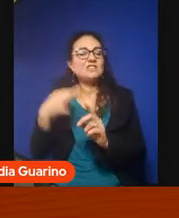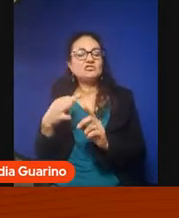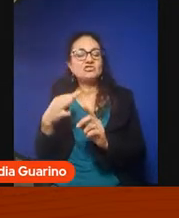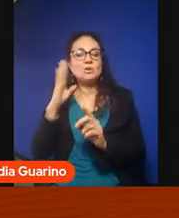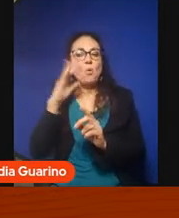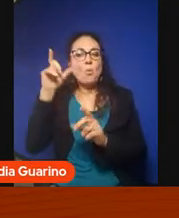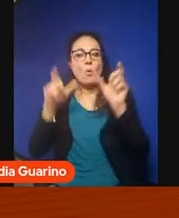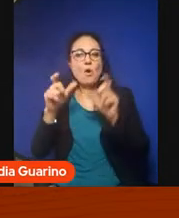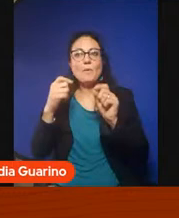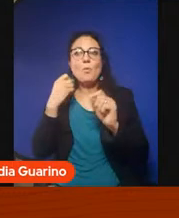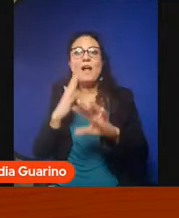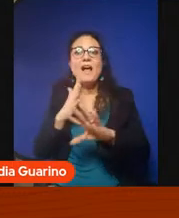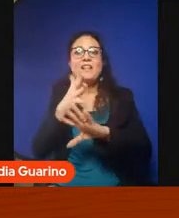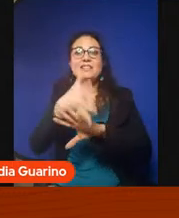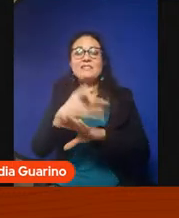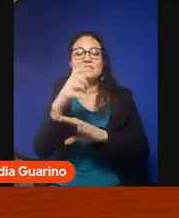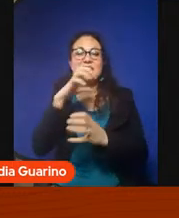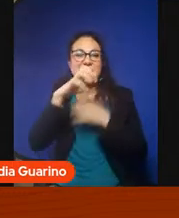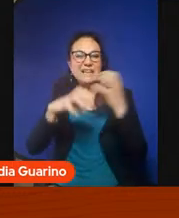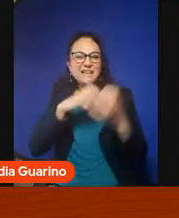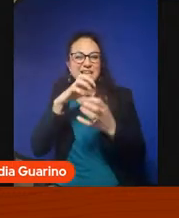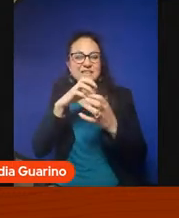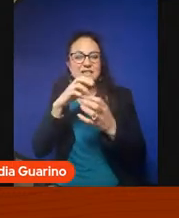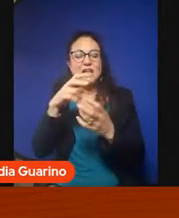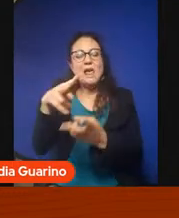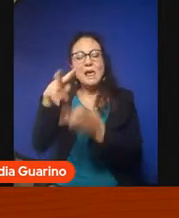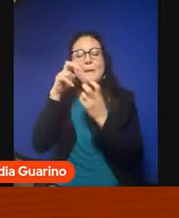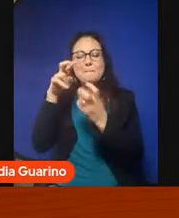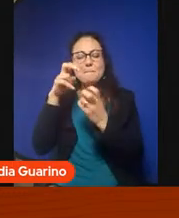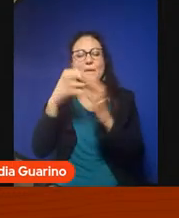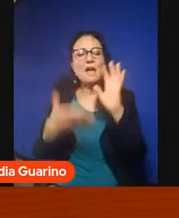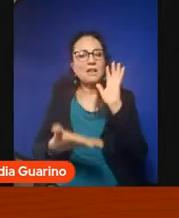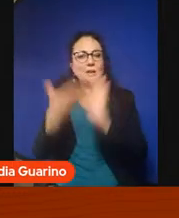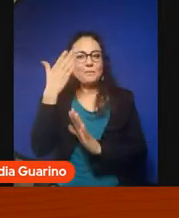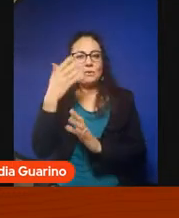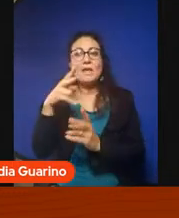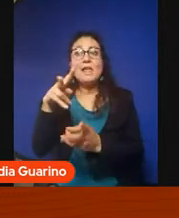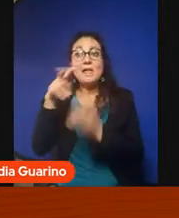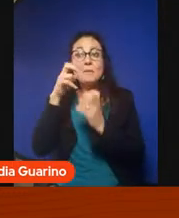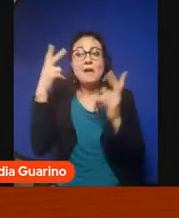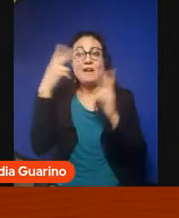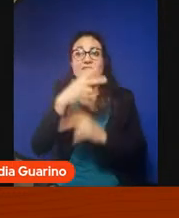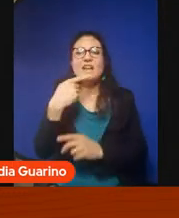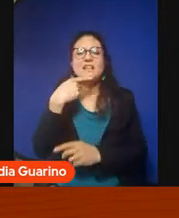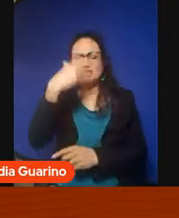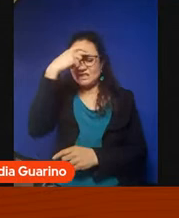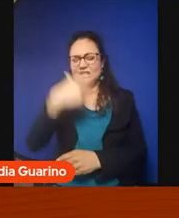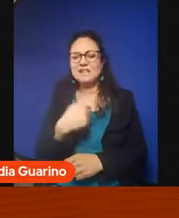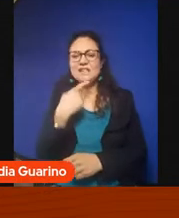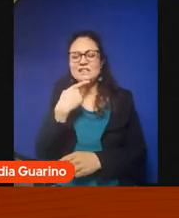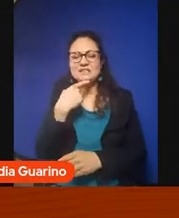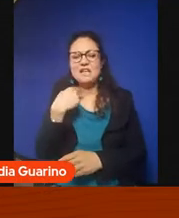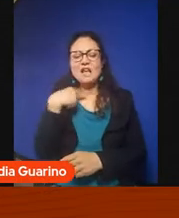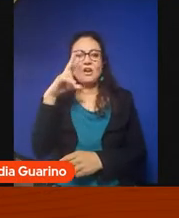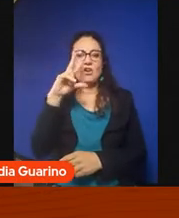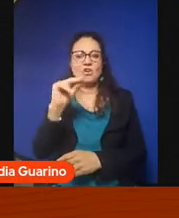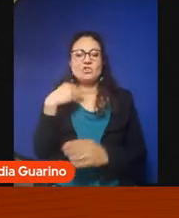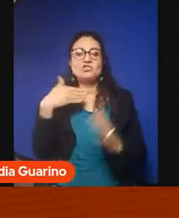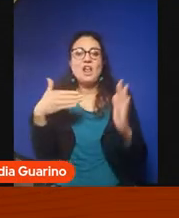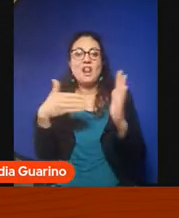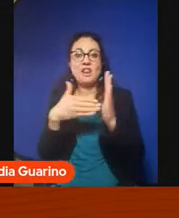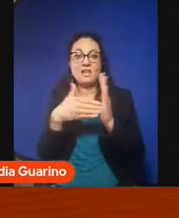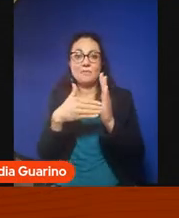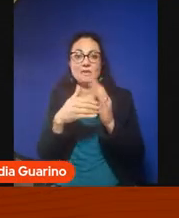una crisi impari molto più della crisi, impari chi sei, impari i tuoi limiti.